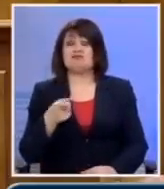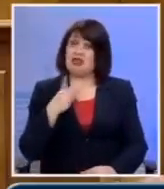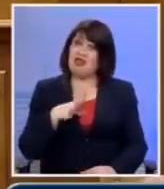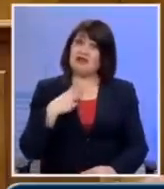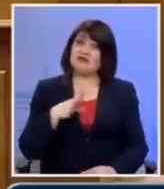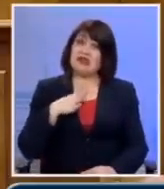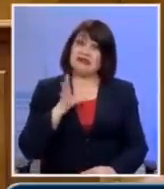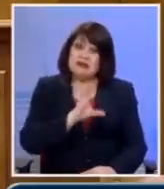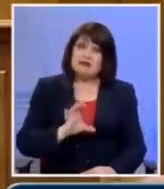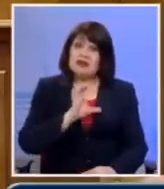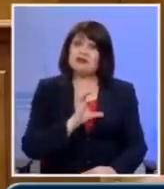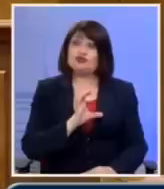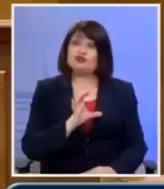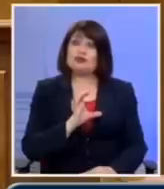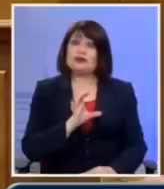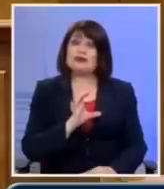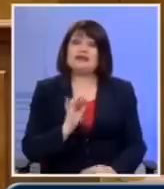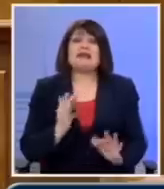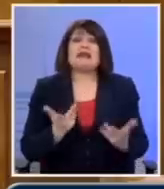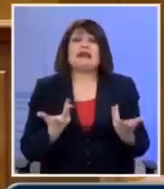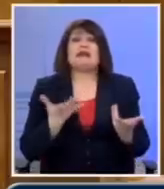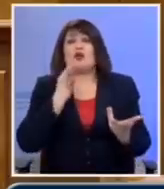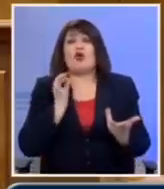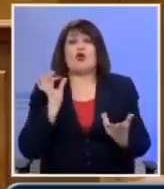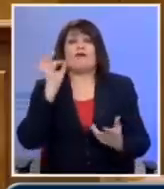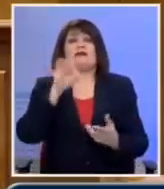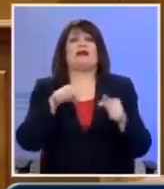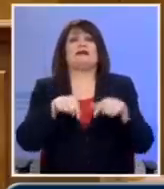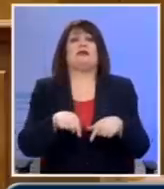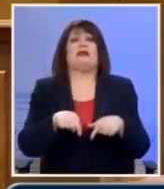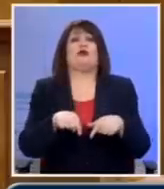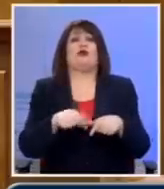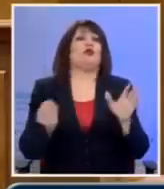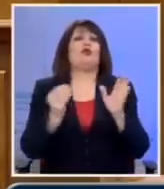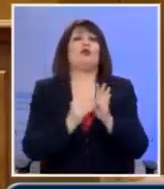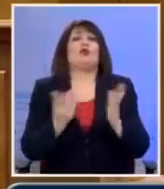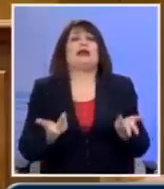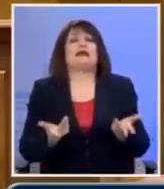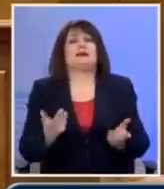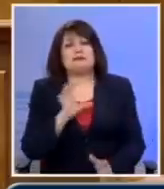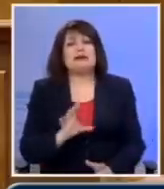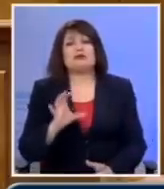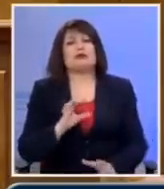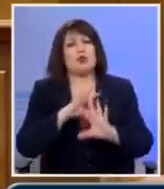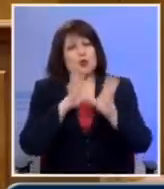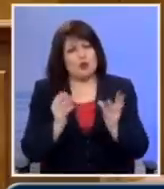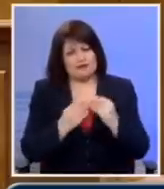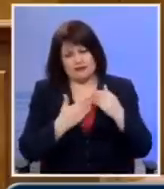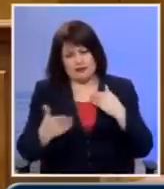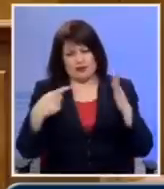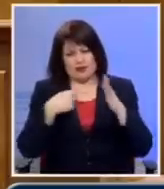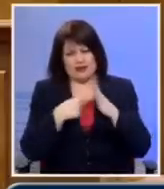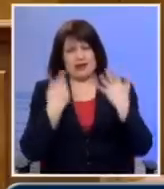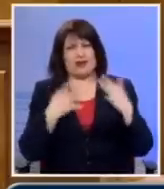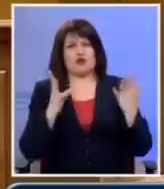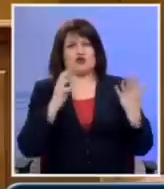να διερευνηθεί το γιατί φτάσαμε ως εδώ και να συμπεριληφθεί στη διερεύνηση όλη η περίοδος, από το